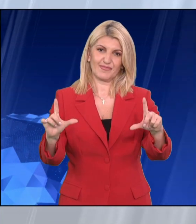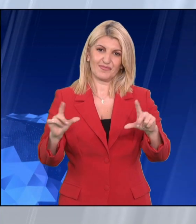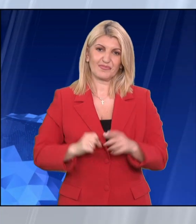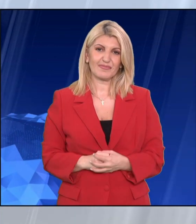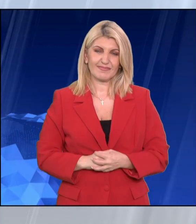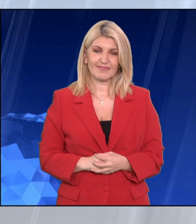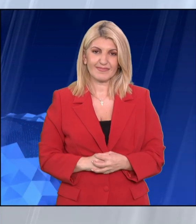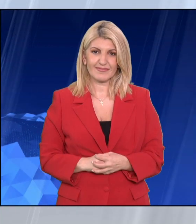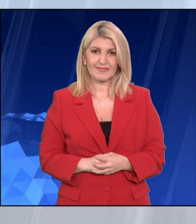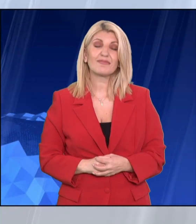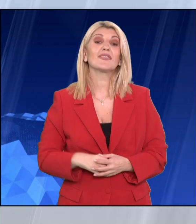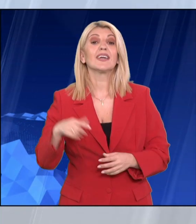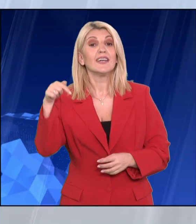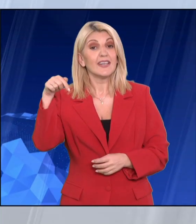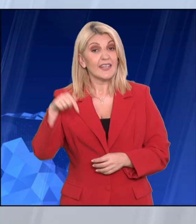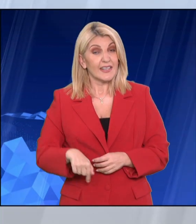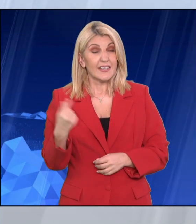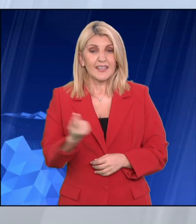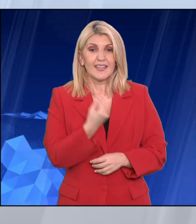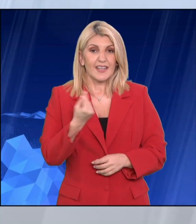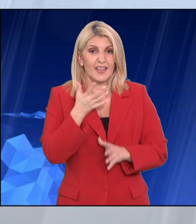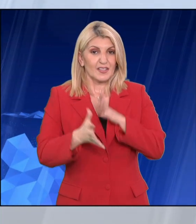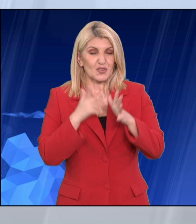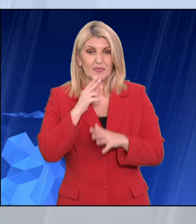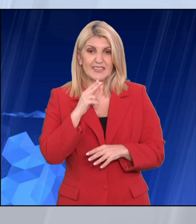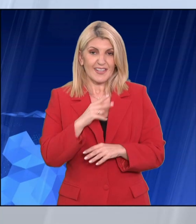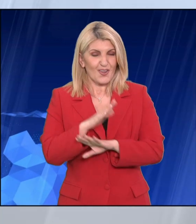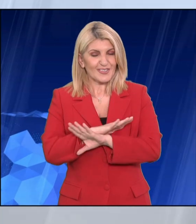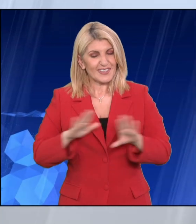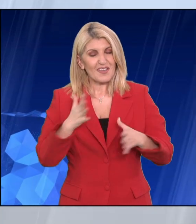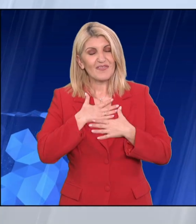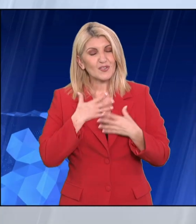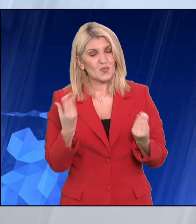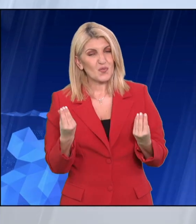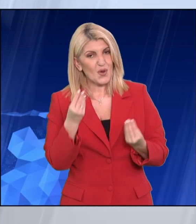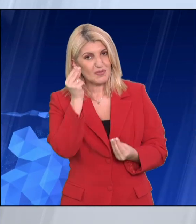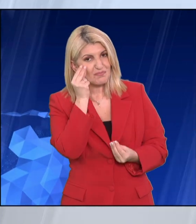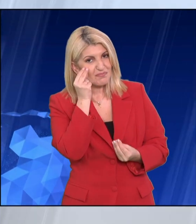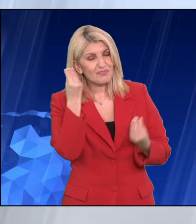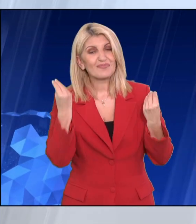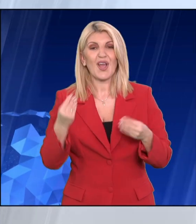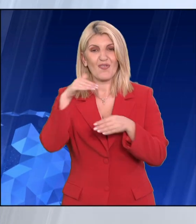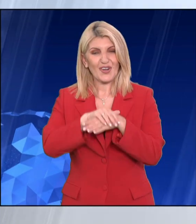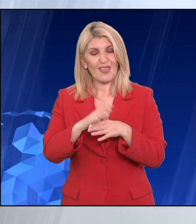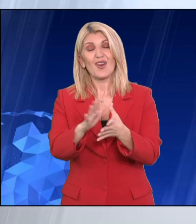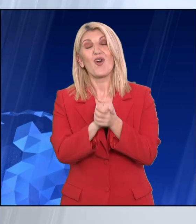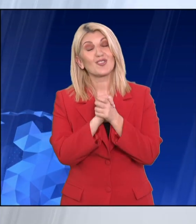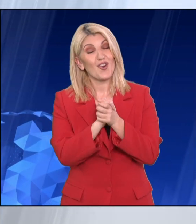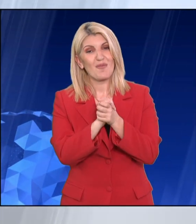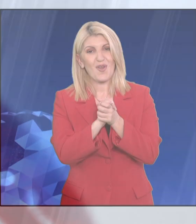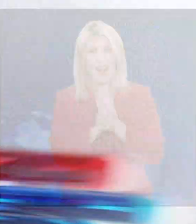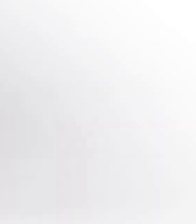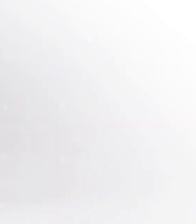Στο σημείο αυτό, κυρίες και κύριοι, το δελτίο μας ολοκληρώθηκε. Σας ευχαριστούμε που ήσασταν μαζί μας. Καλό σας βράδυ και χρόνια πολλά!